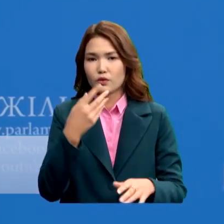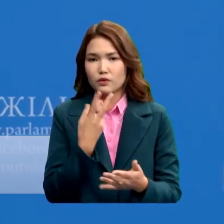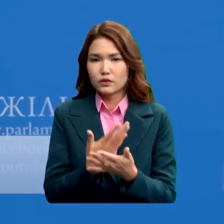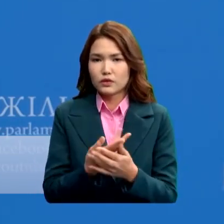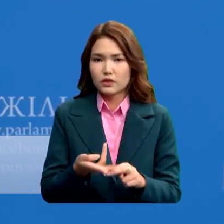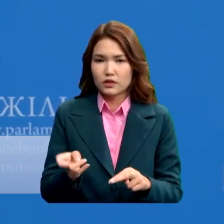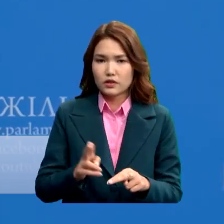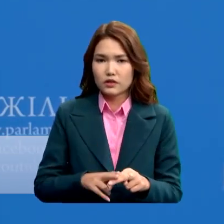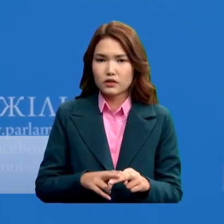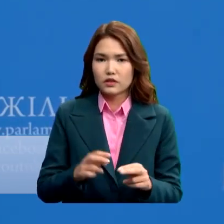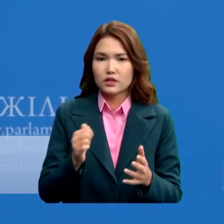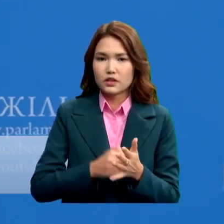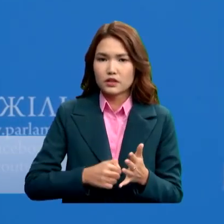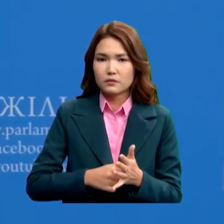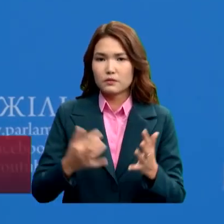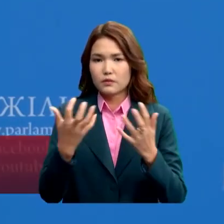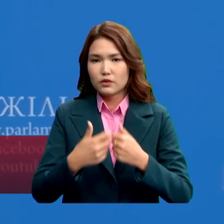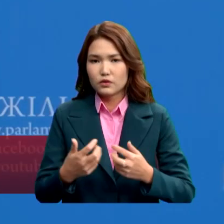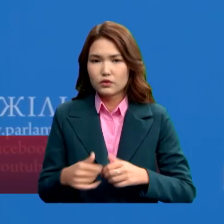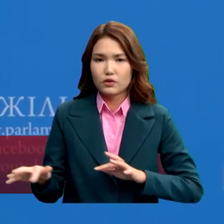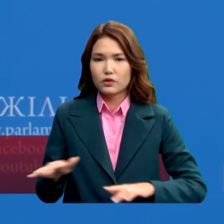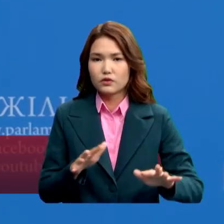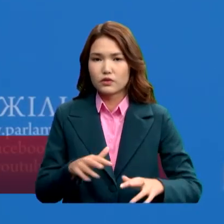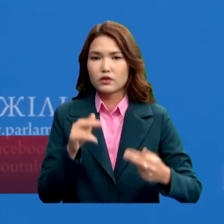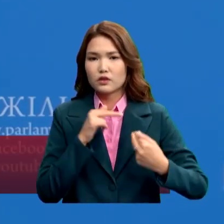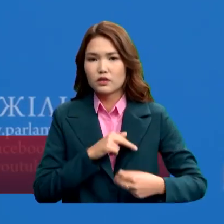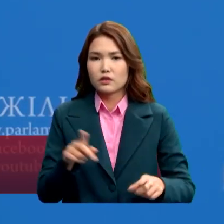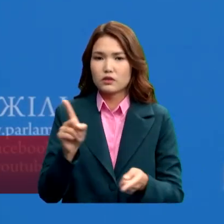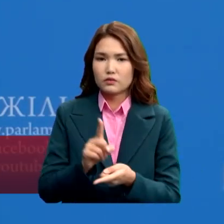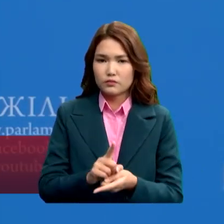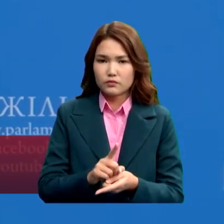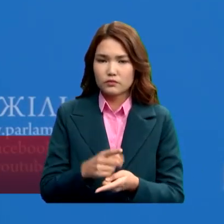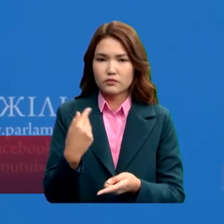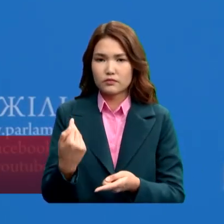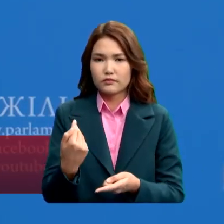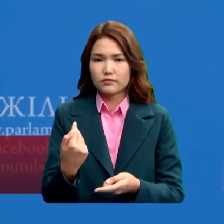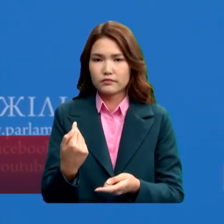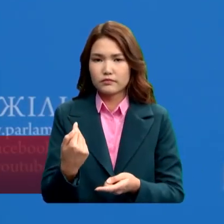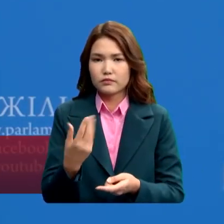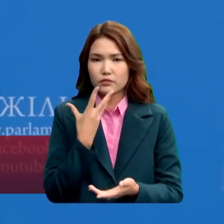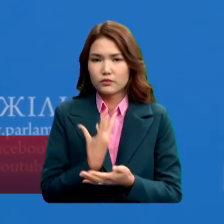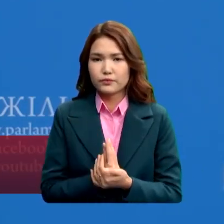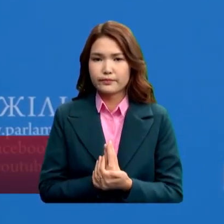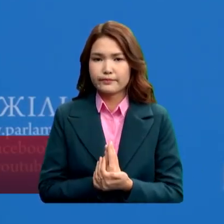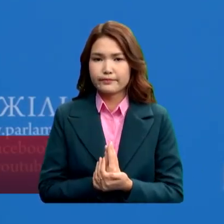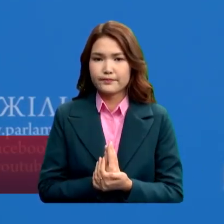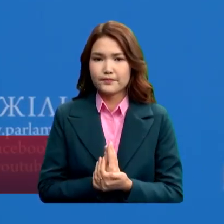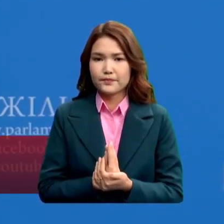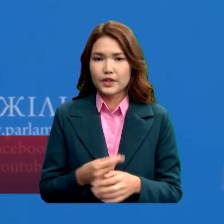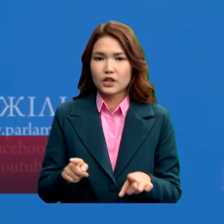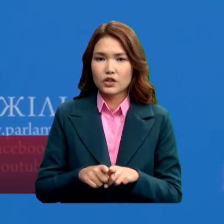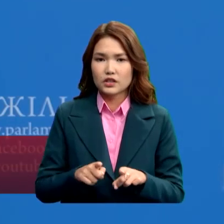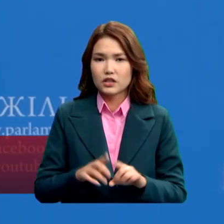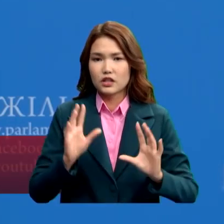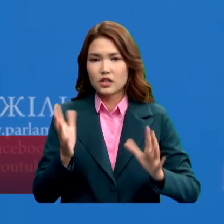бар. Кейбір нарықтарды жабу үшін немесе шектеулерді қоюға сол себептен осындай егер